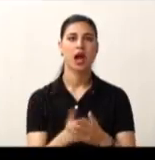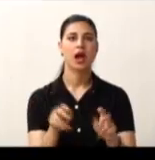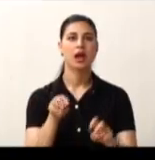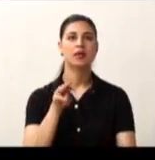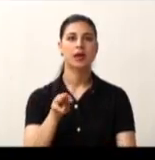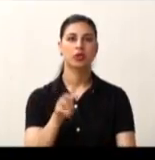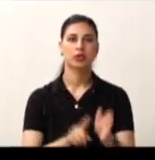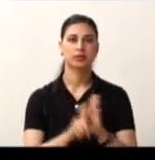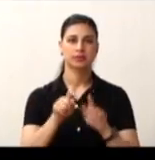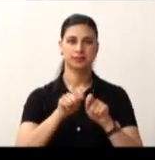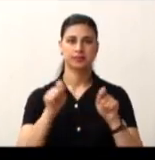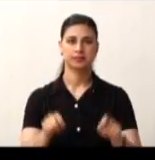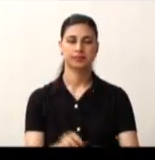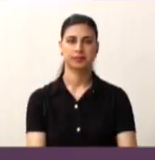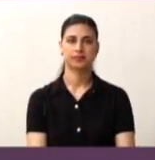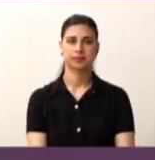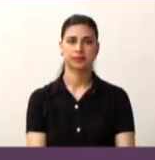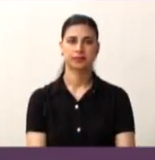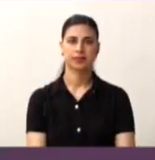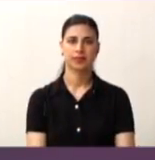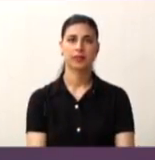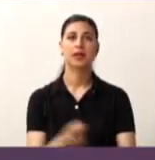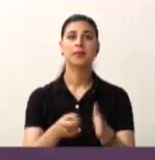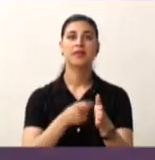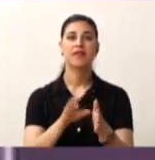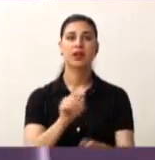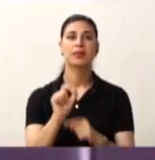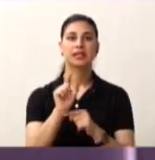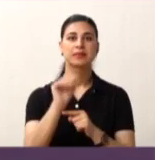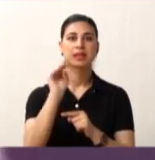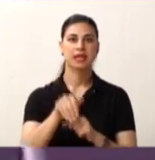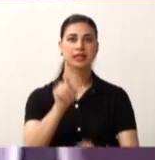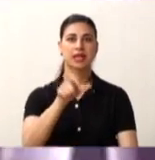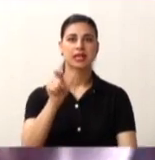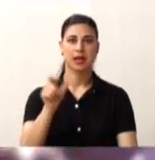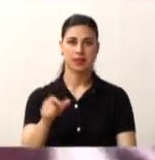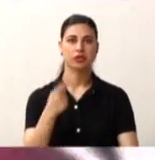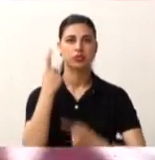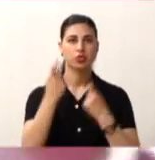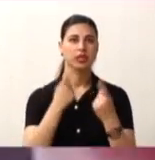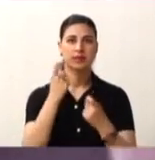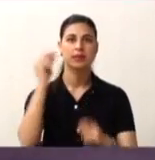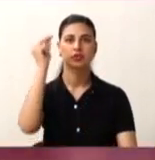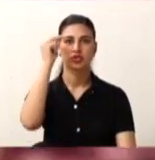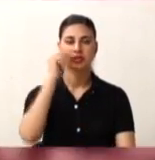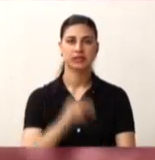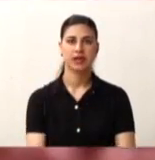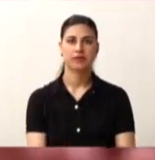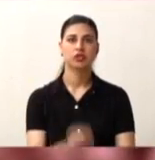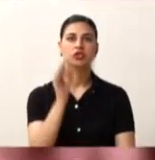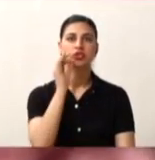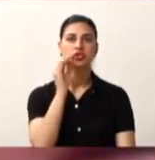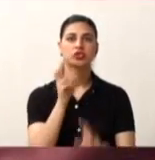მეთოდებს დაუდოს საფუძველი. კვლევარებმა სულ 11,000-მდე პაციენტის მონაცემი შეისწავლეს.